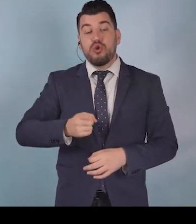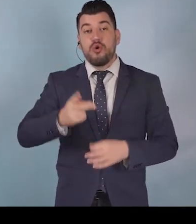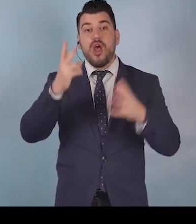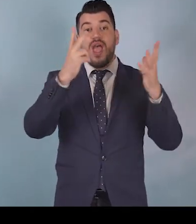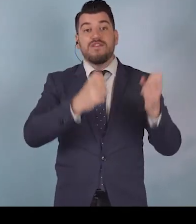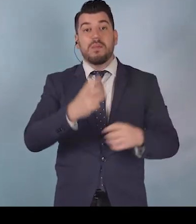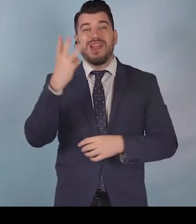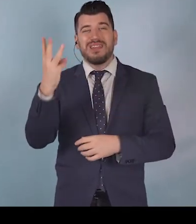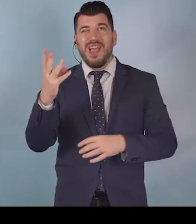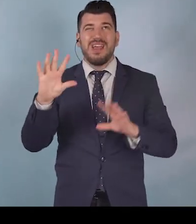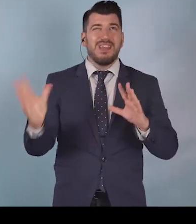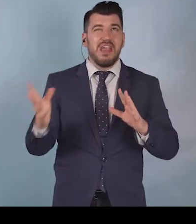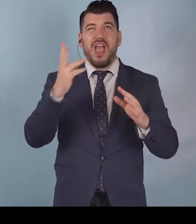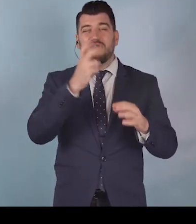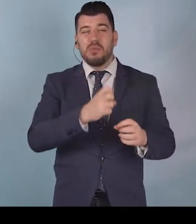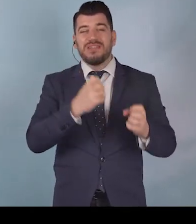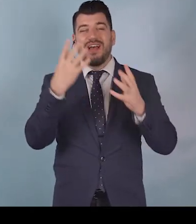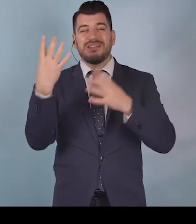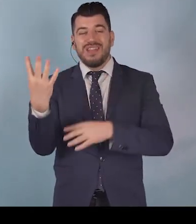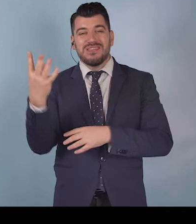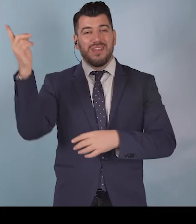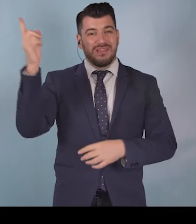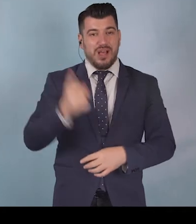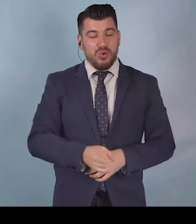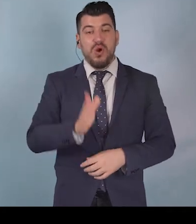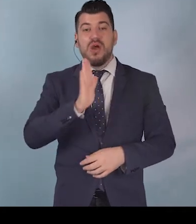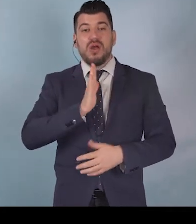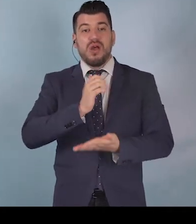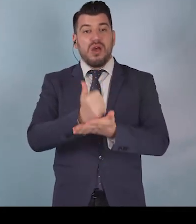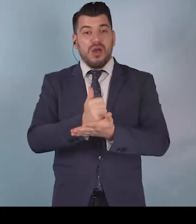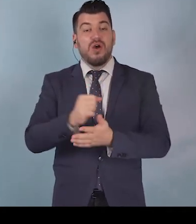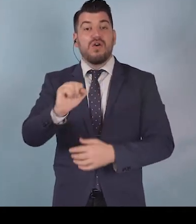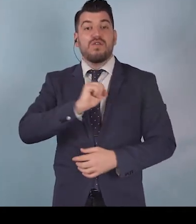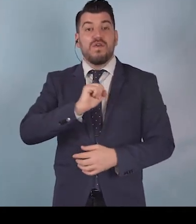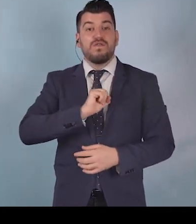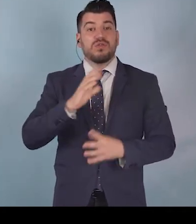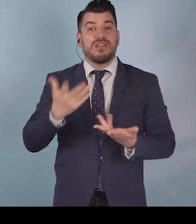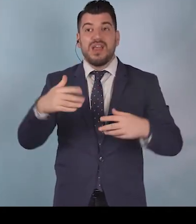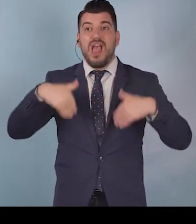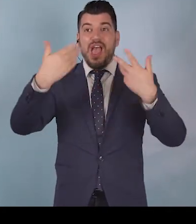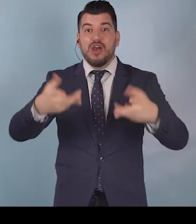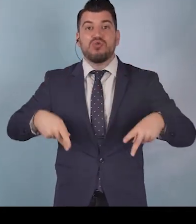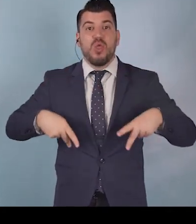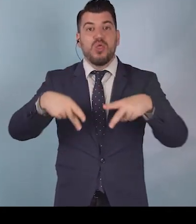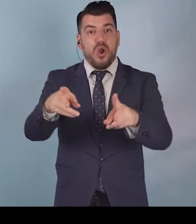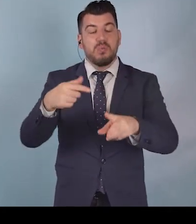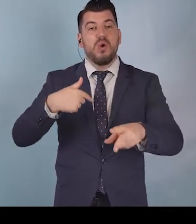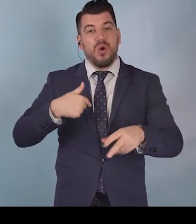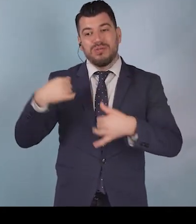το 73% ή 74% των ΛΟΑΤΚΙ ατόμων φοβούνται να κρατήσουν ανοιχτά το χέρι του